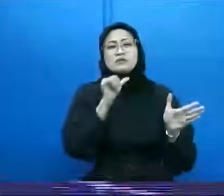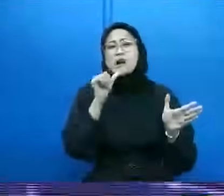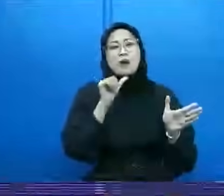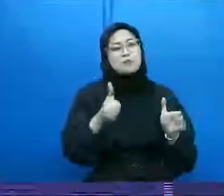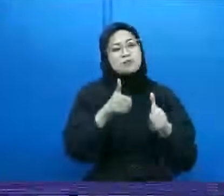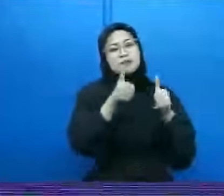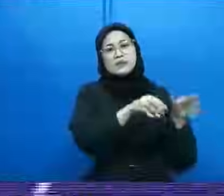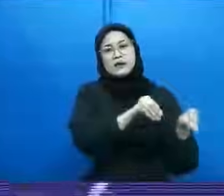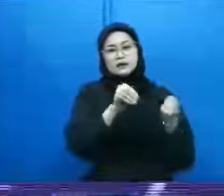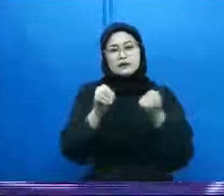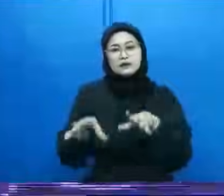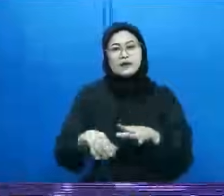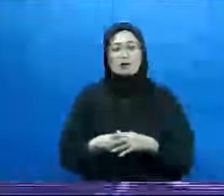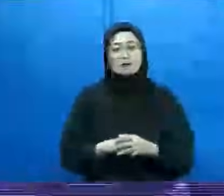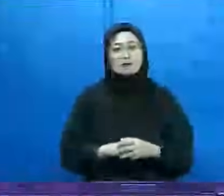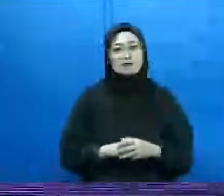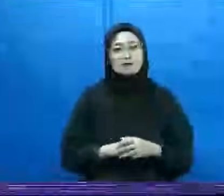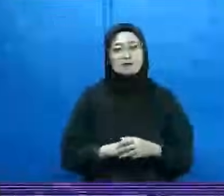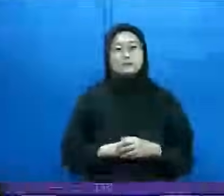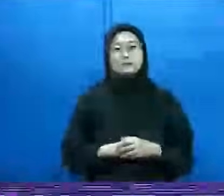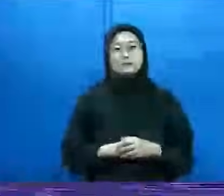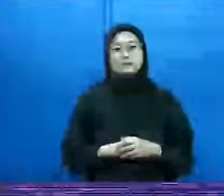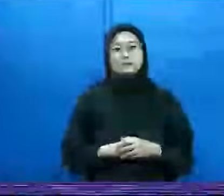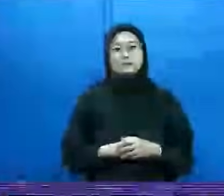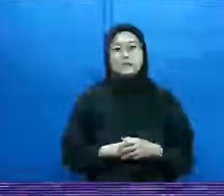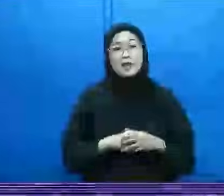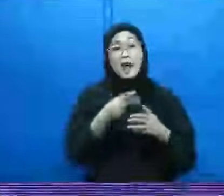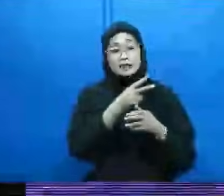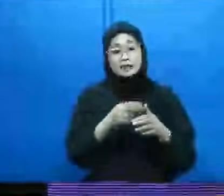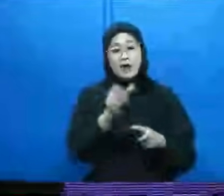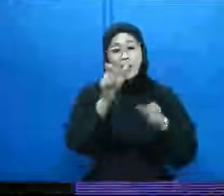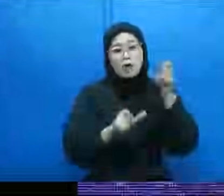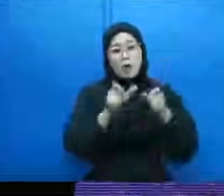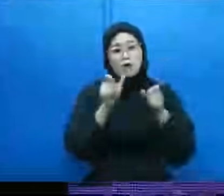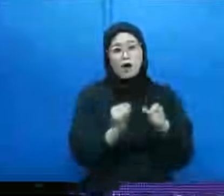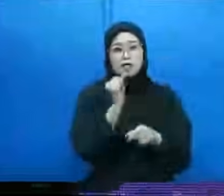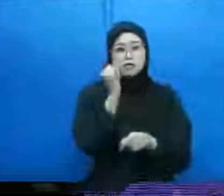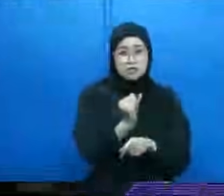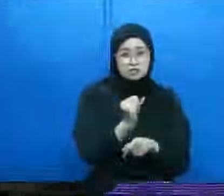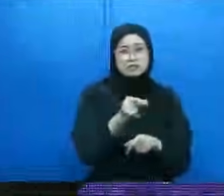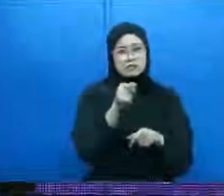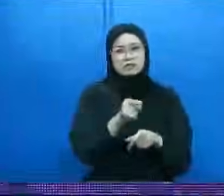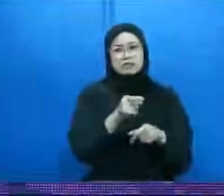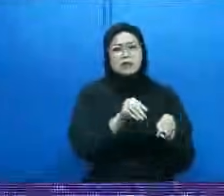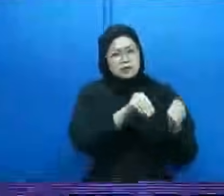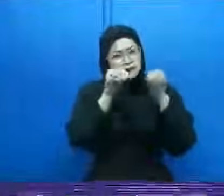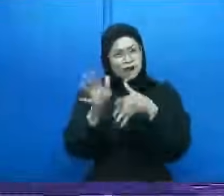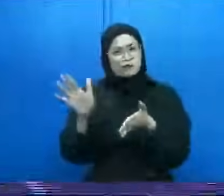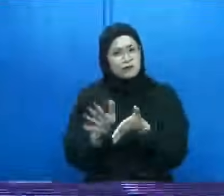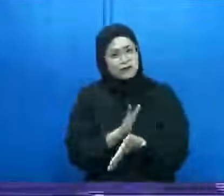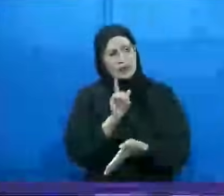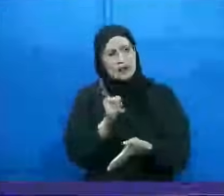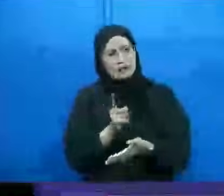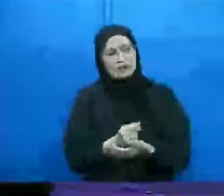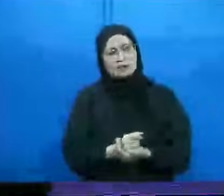Anda jangan katakan ini bagaimana saya pernah berbuat maksiat, ada enggak peluang? Ada. Toh seorang pembegal, seorang preman, itu